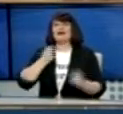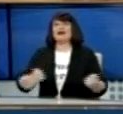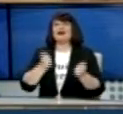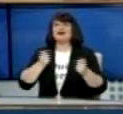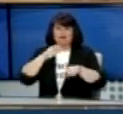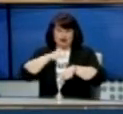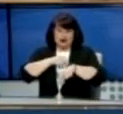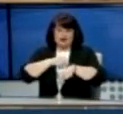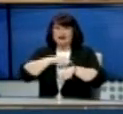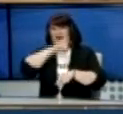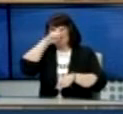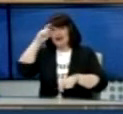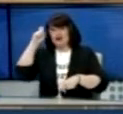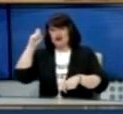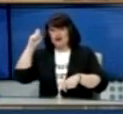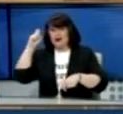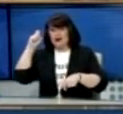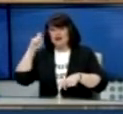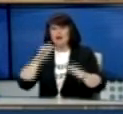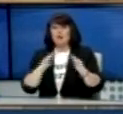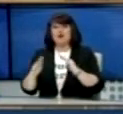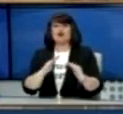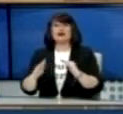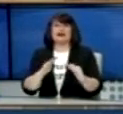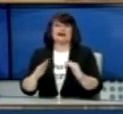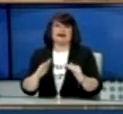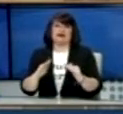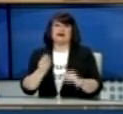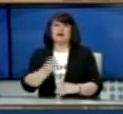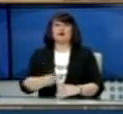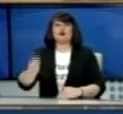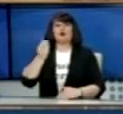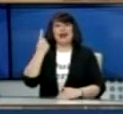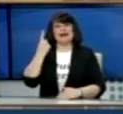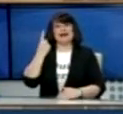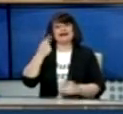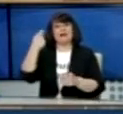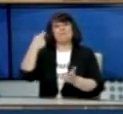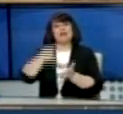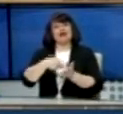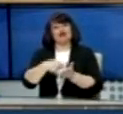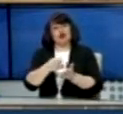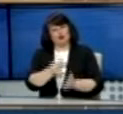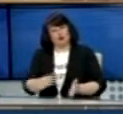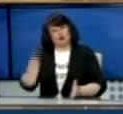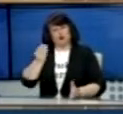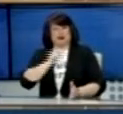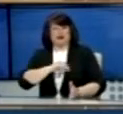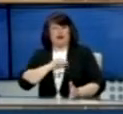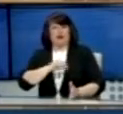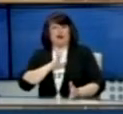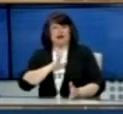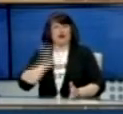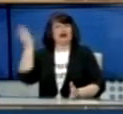χρόνια ζούμε ουσιαστικά εν μέσω κρίσεων. Είχαμε την κρίση με το μεταναστευτικό, την οποία τη